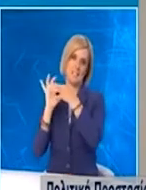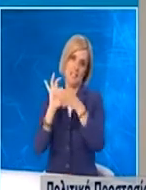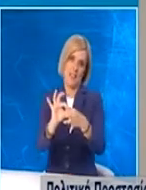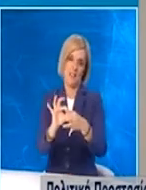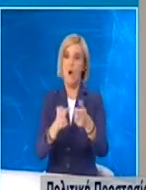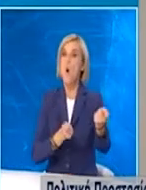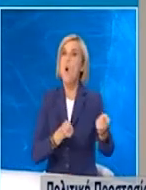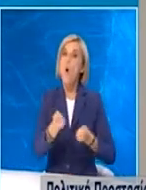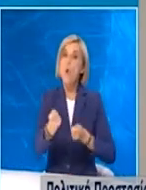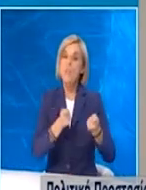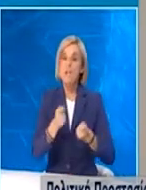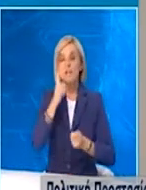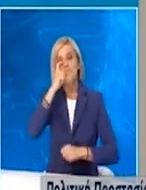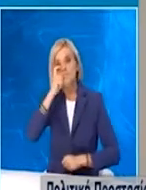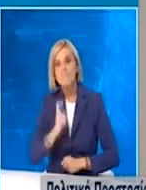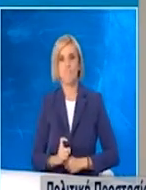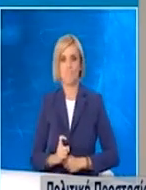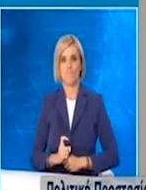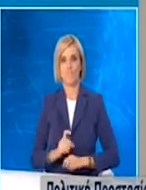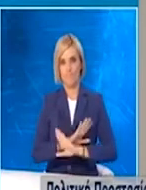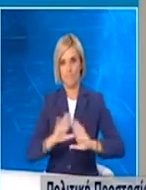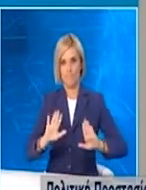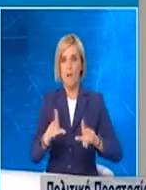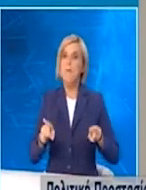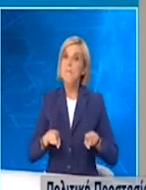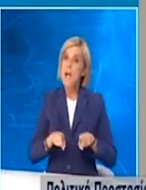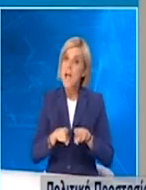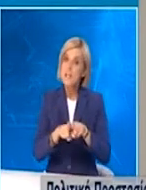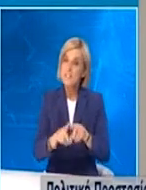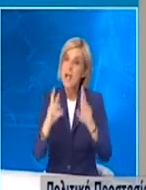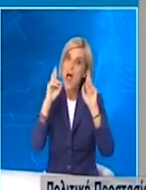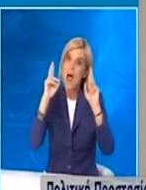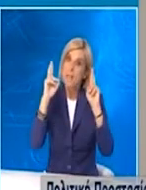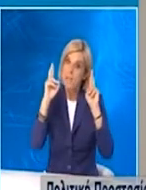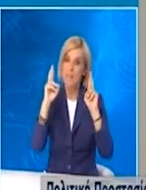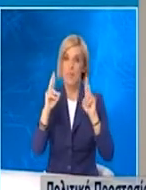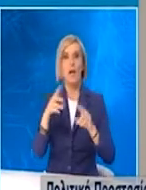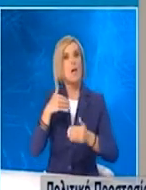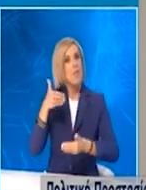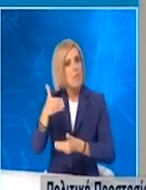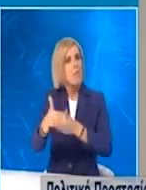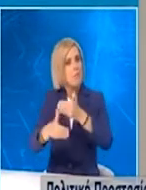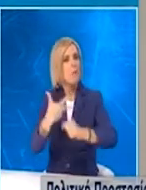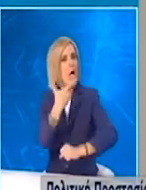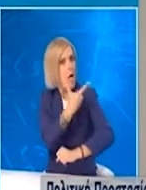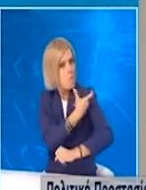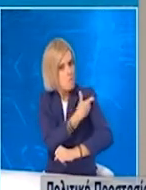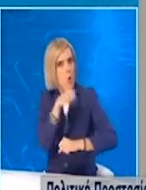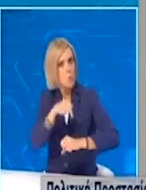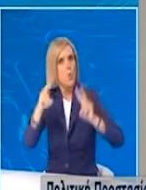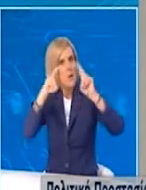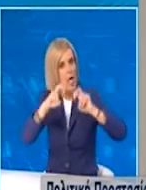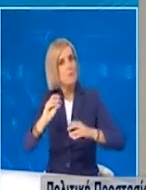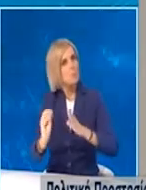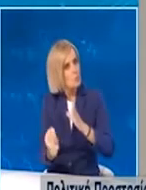οδηγίες πρέπει να τηρούνται, ώστε παράλληλα με τα ελπιδοφόρα μηνύματα που έρχονται από το χώρο της επιστήμης να συνεχίσουμε να αντιμετωπίζουμε